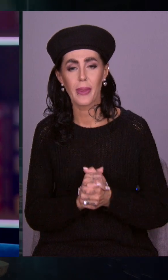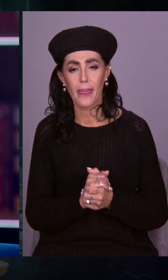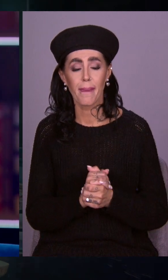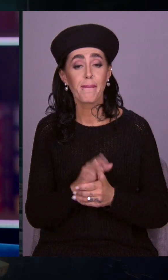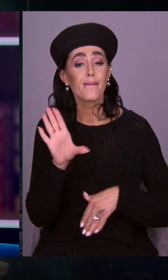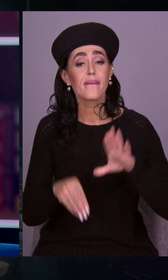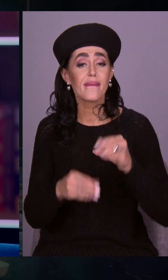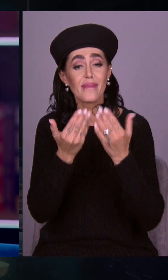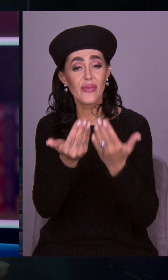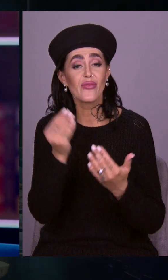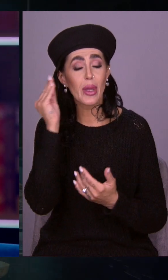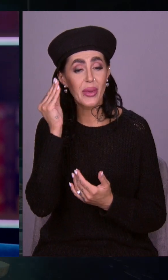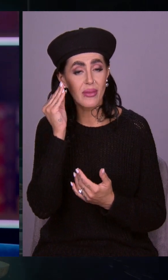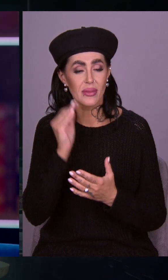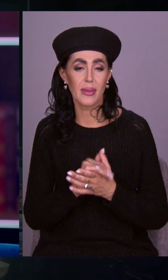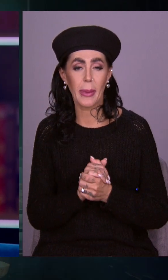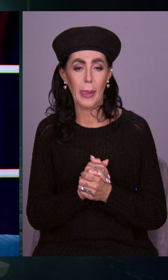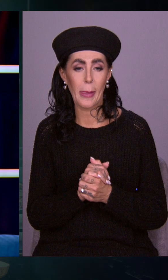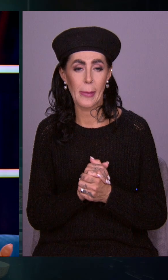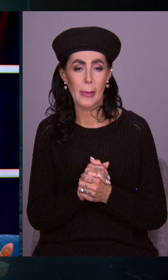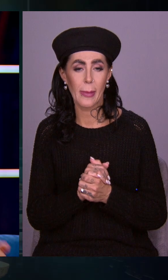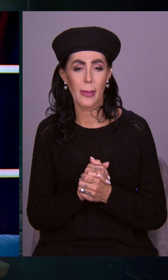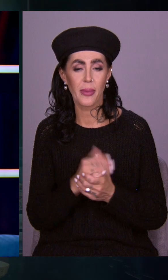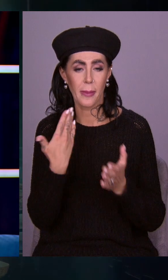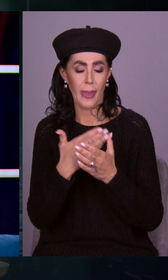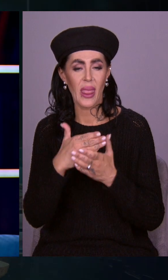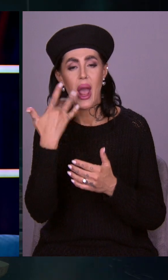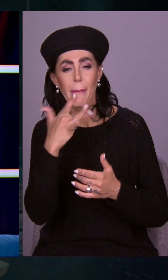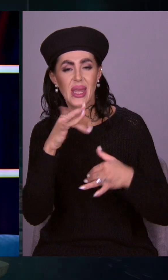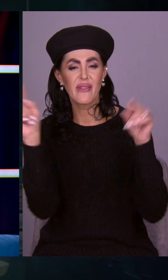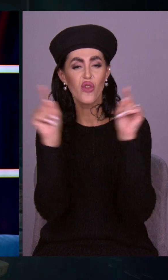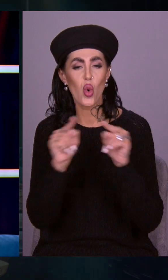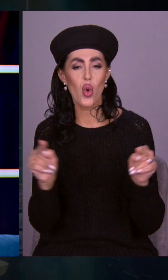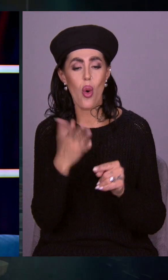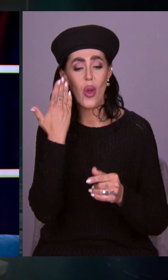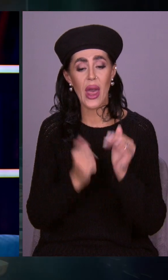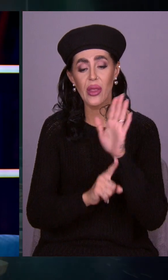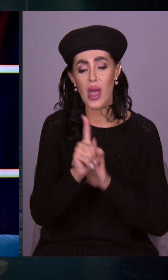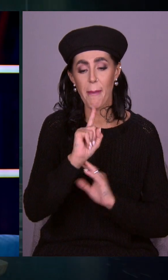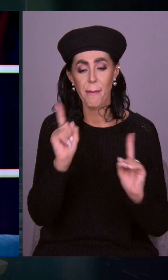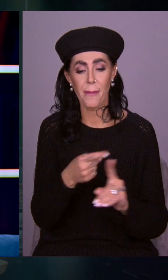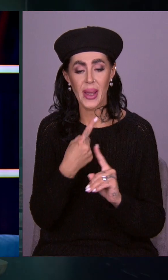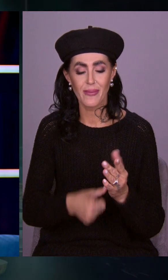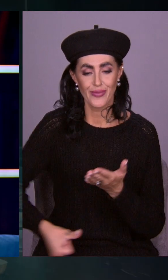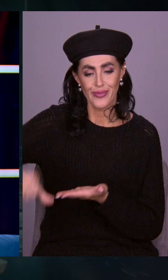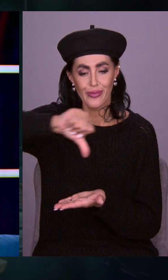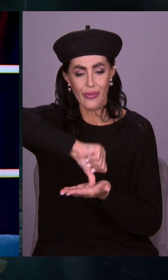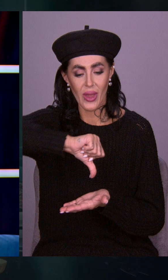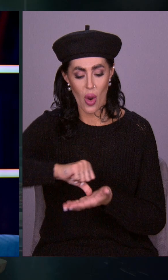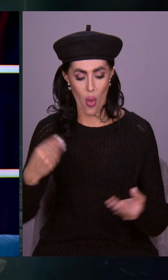гадаєш, от коли вже Бійонсе виходить на своїх виступах у